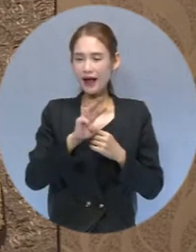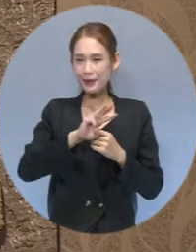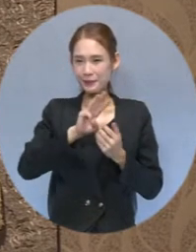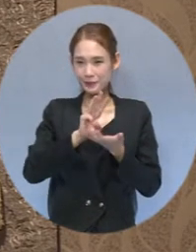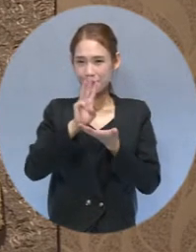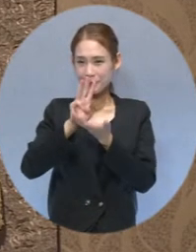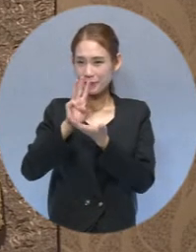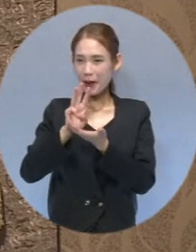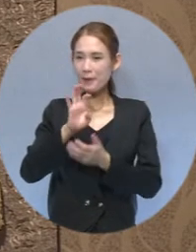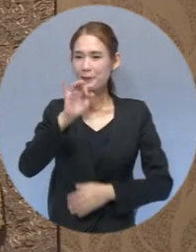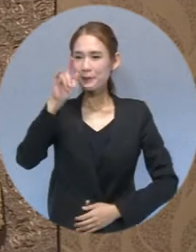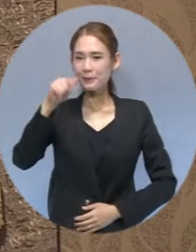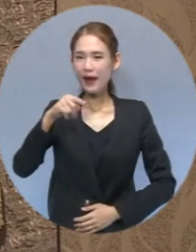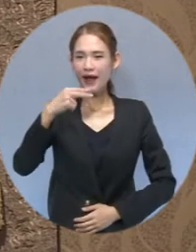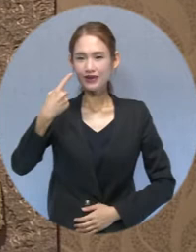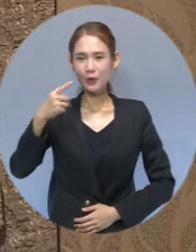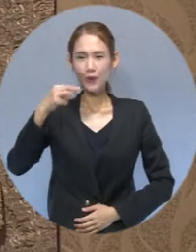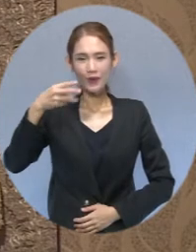뭐 카페